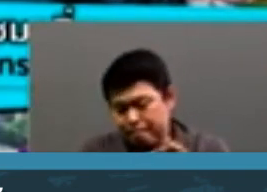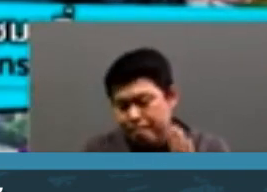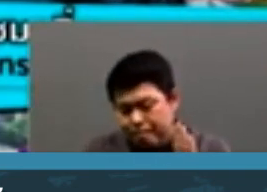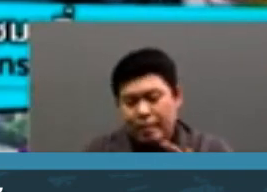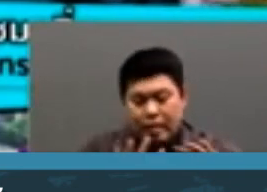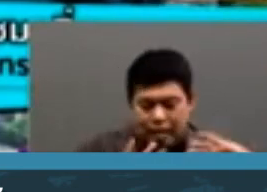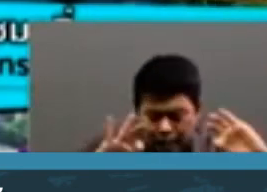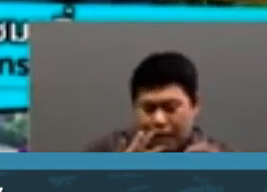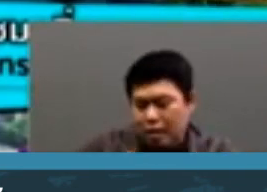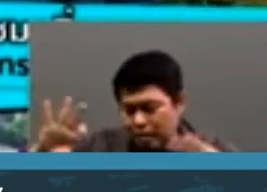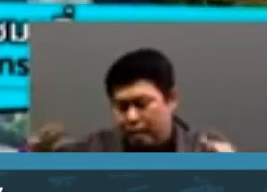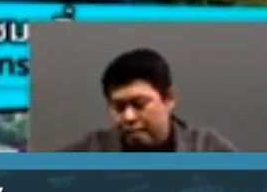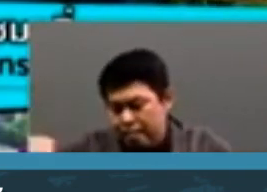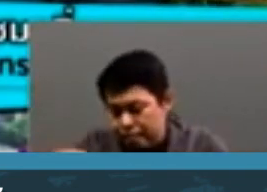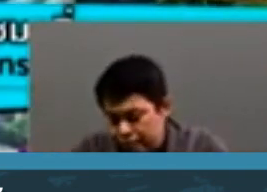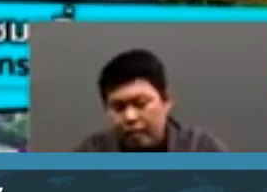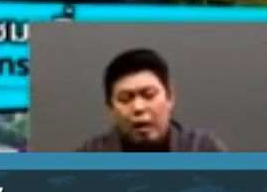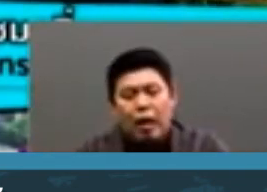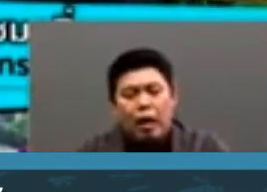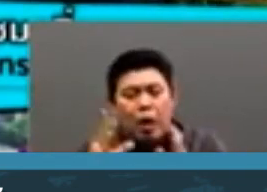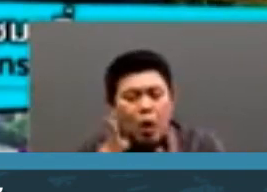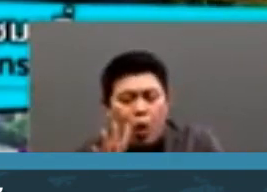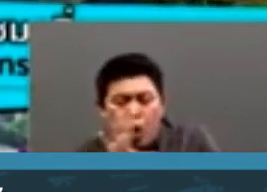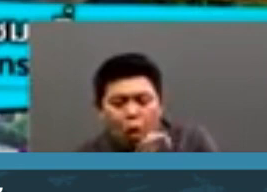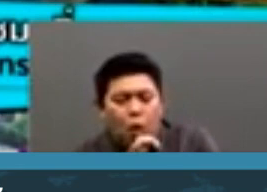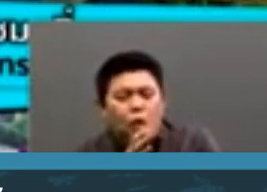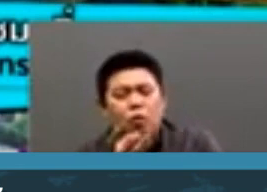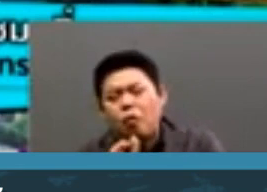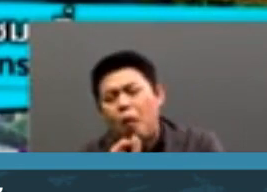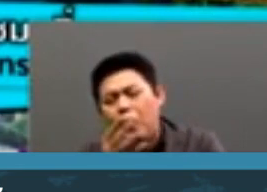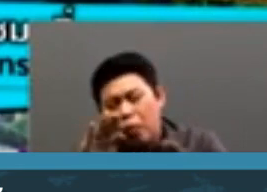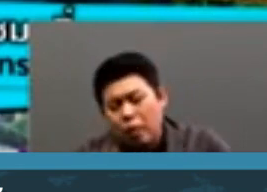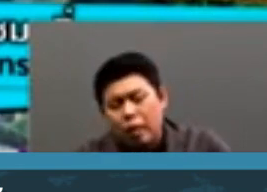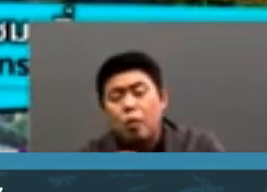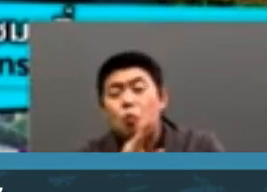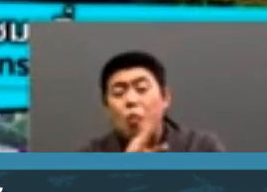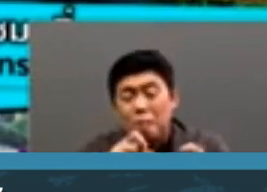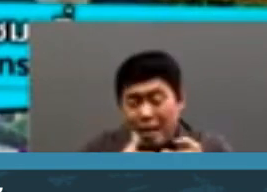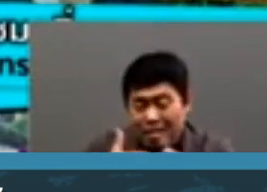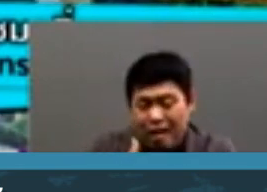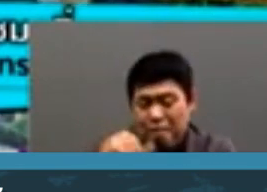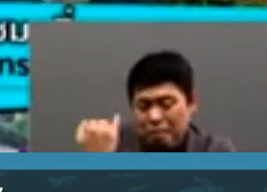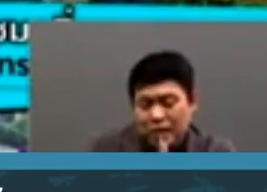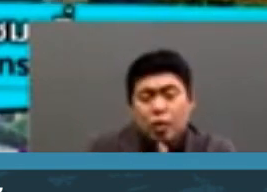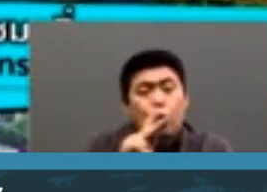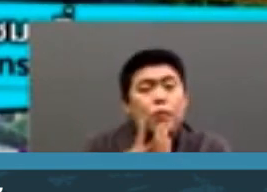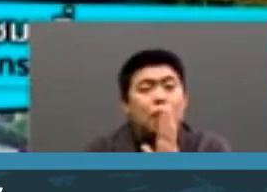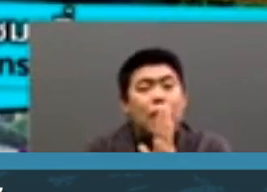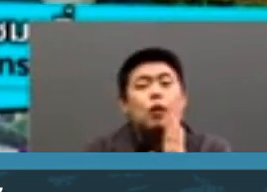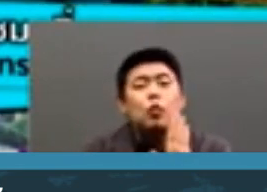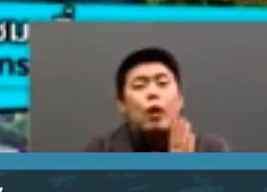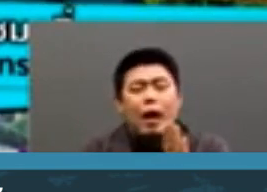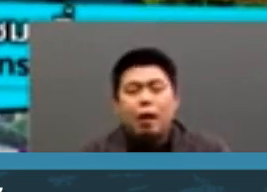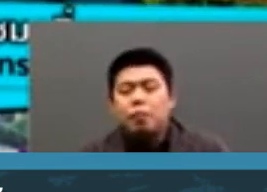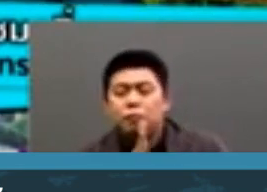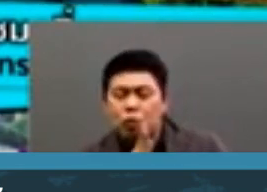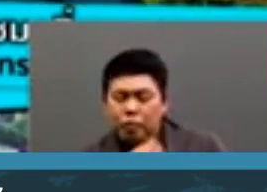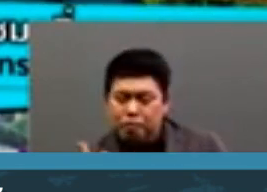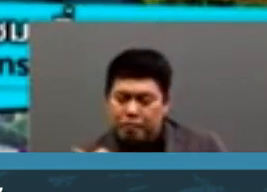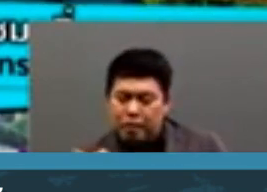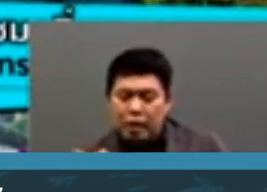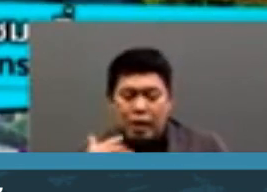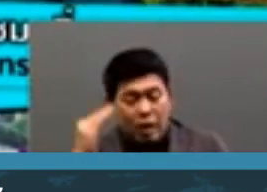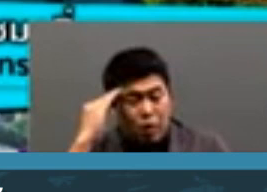แล้วเพราะไทยเป็นประเทศที่มีอัตราการว่างงานต่ำที่สุดในโลกซึ่งถือเป็นผลพวงจากการขับเคลื่อนนโยบายต่างๆของรัฐบาล